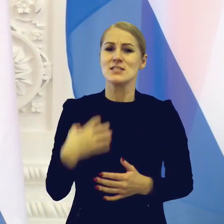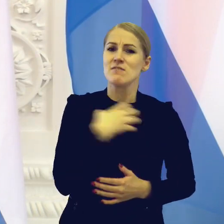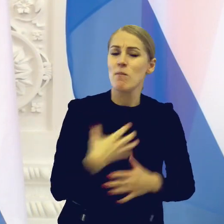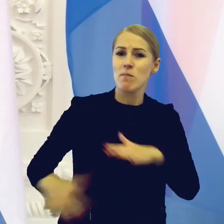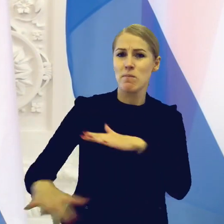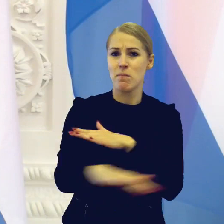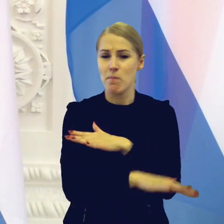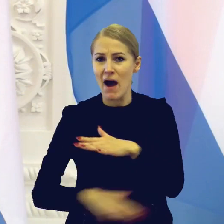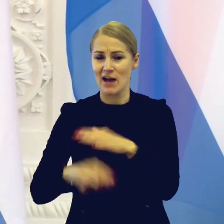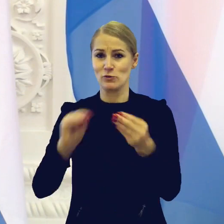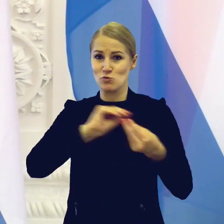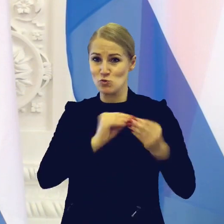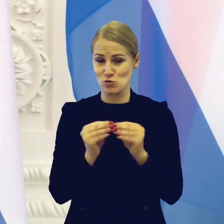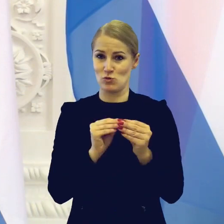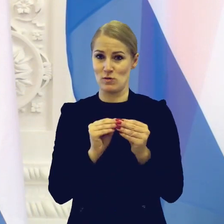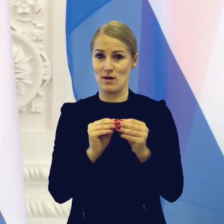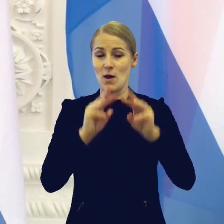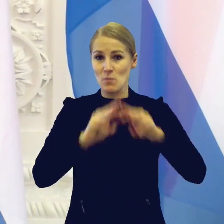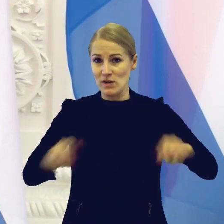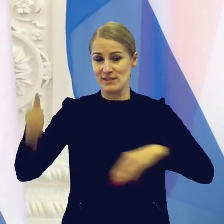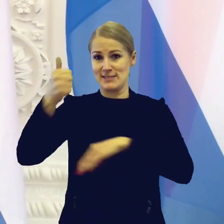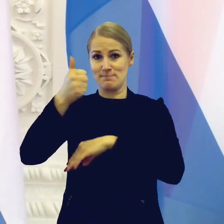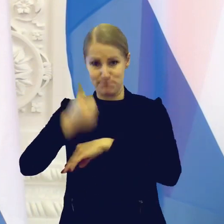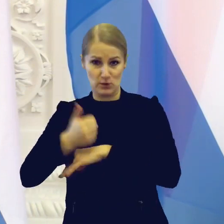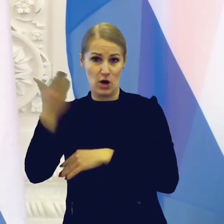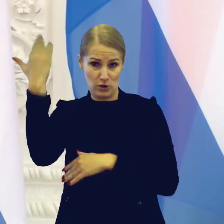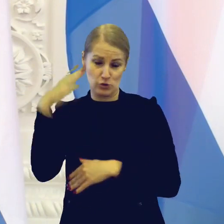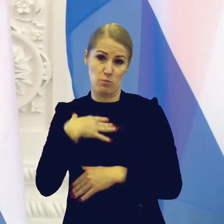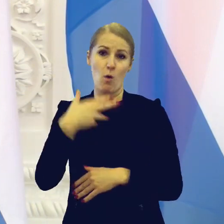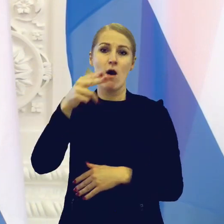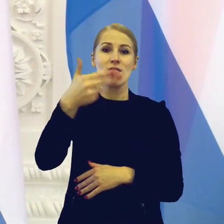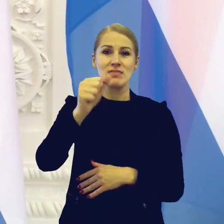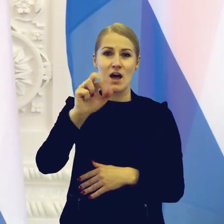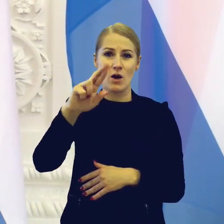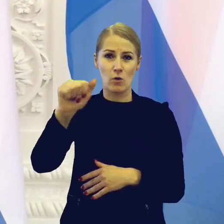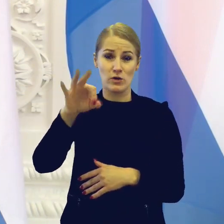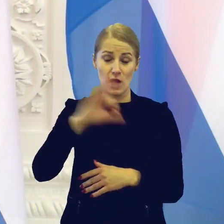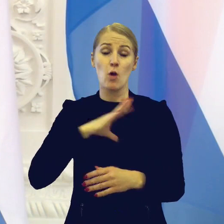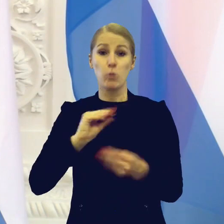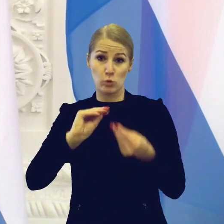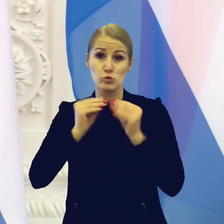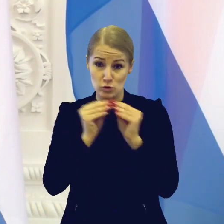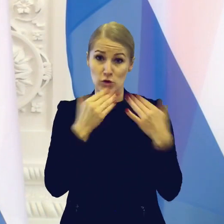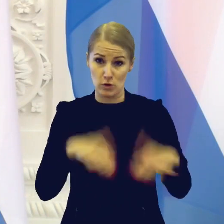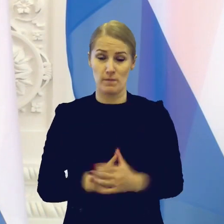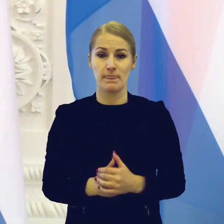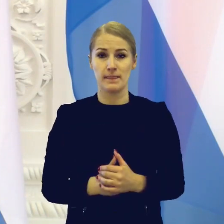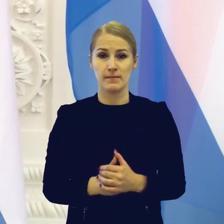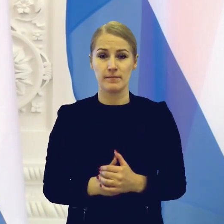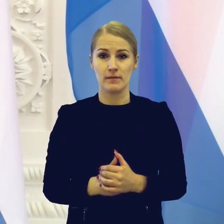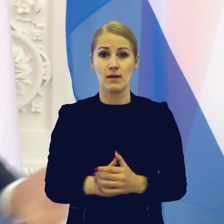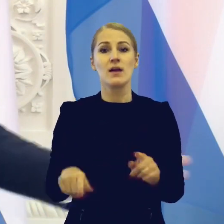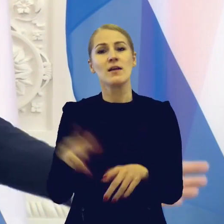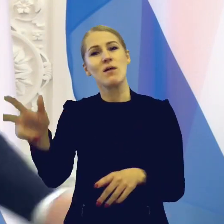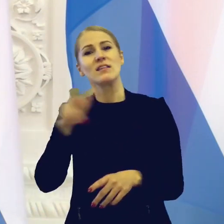kurį mes jau esame aptarę su ministru Narendra Modi anksčiau. Ir taip pat aptarsiu šios klausimus su